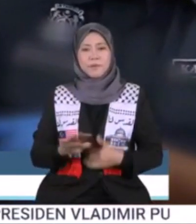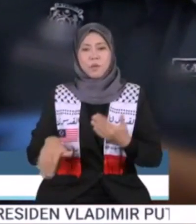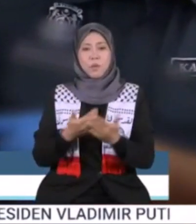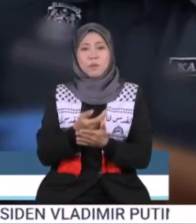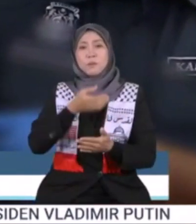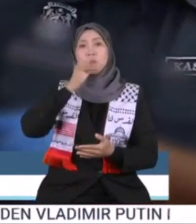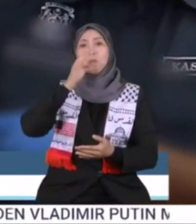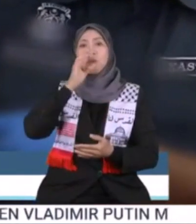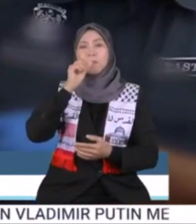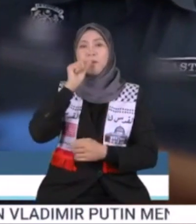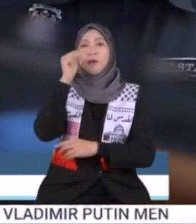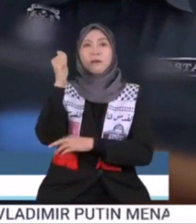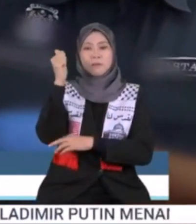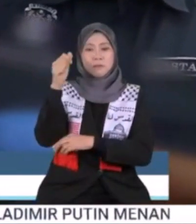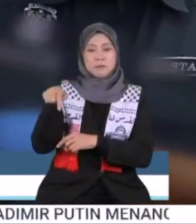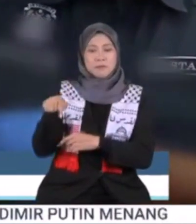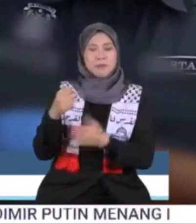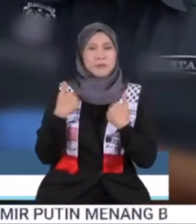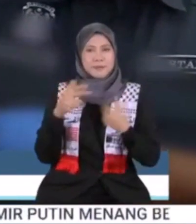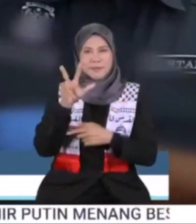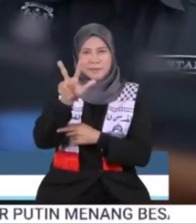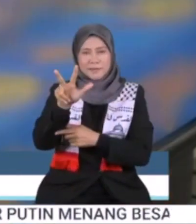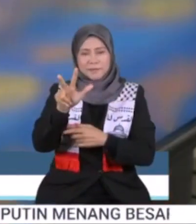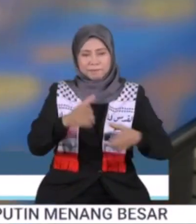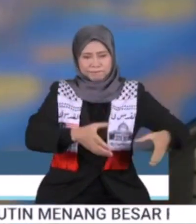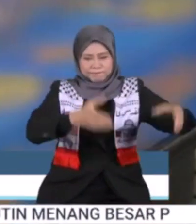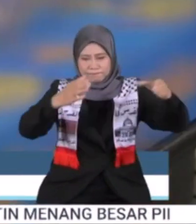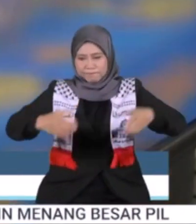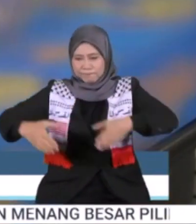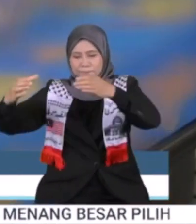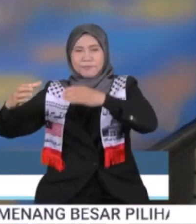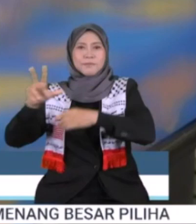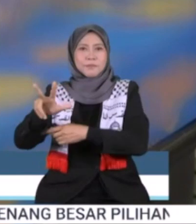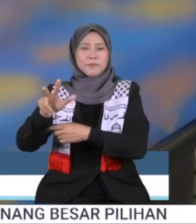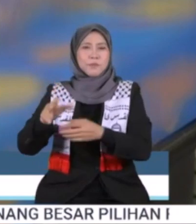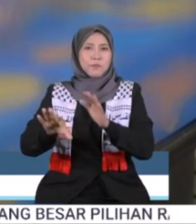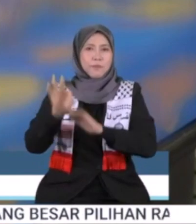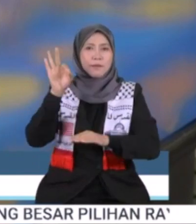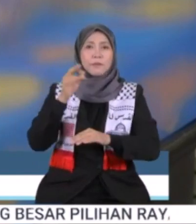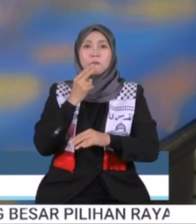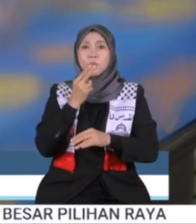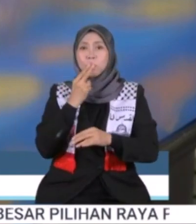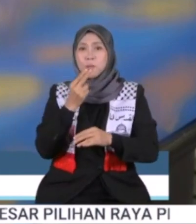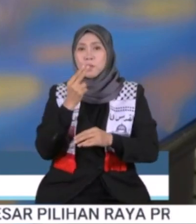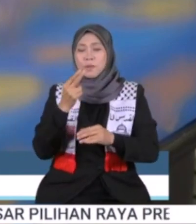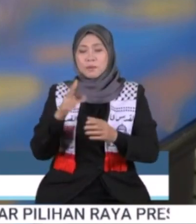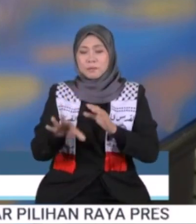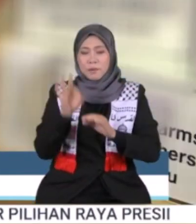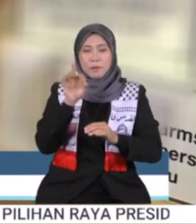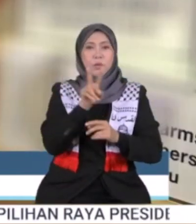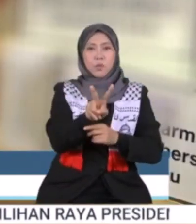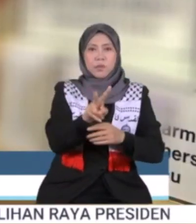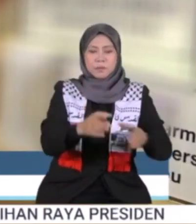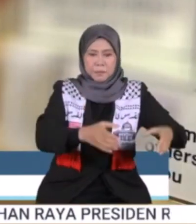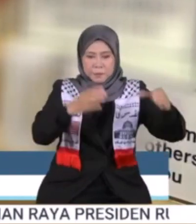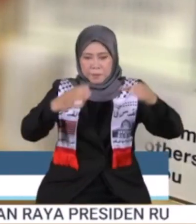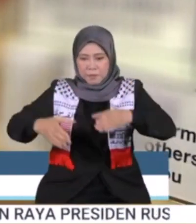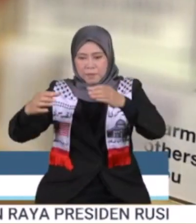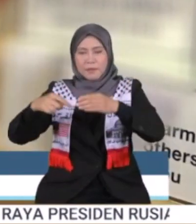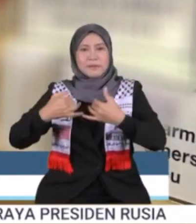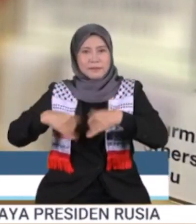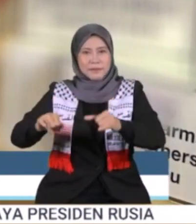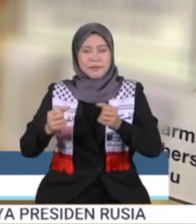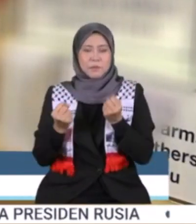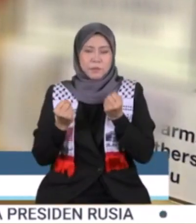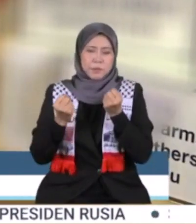Kesemua minuman keras terbabit ditemukan dalam 3 kontena berbeza. Manakala rokok yang cuba diseludup dalam 2 kontena dipercayai sedang